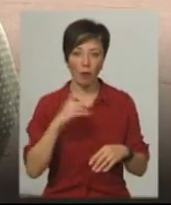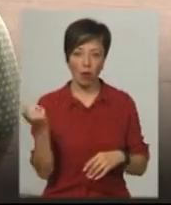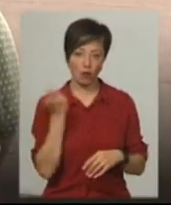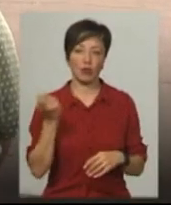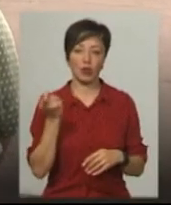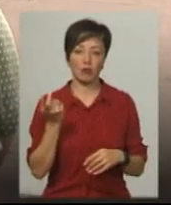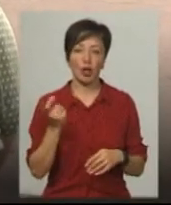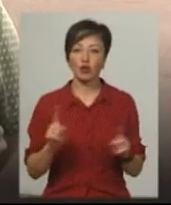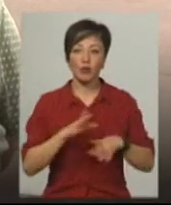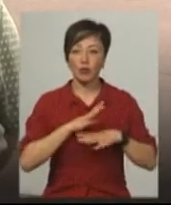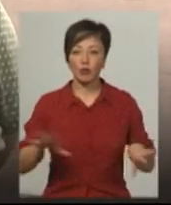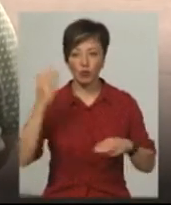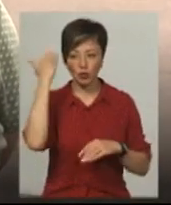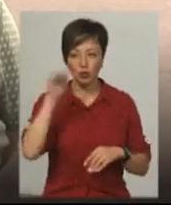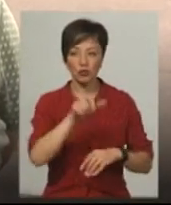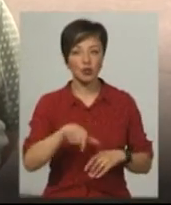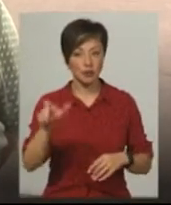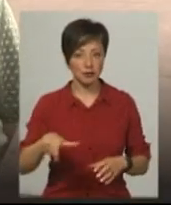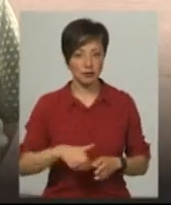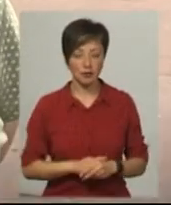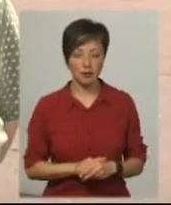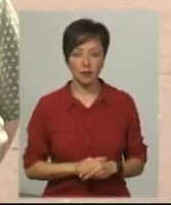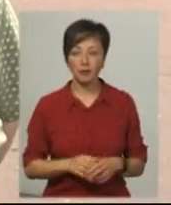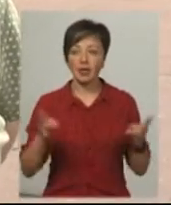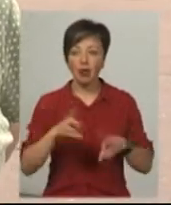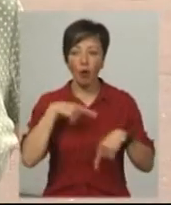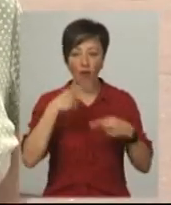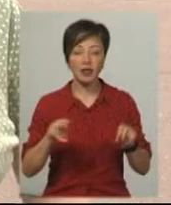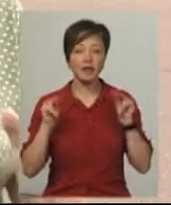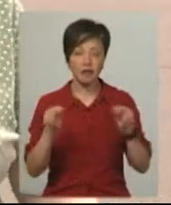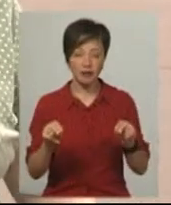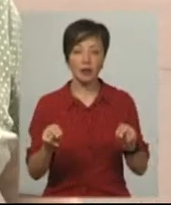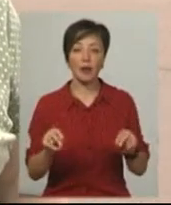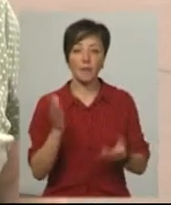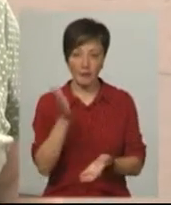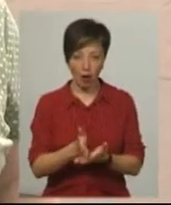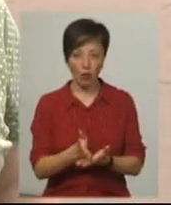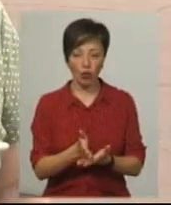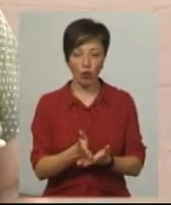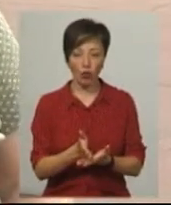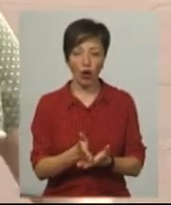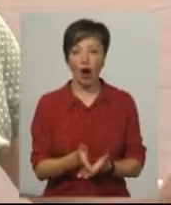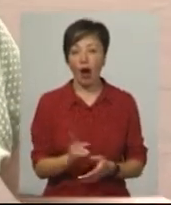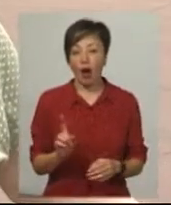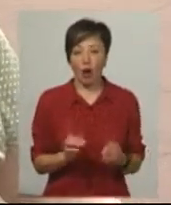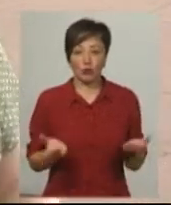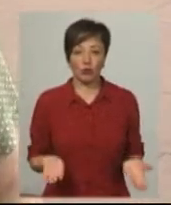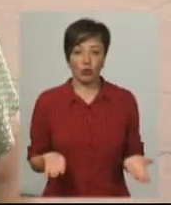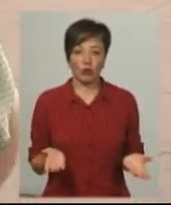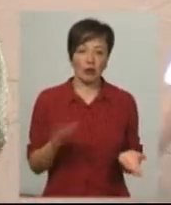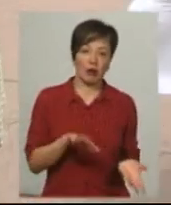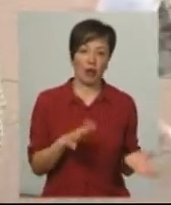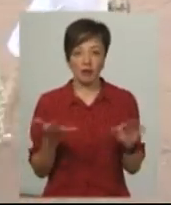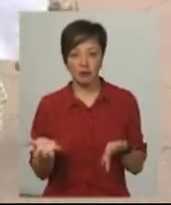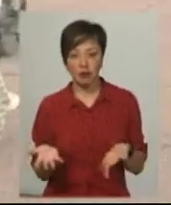господарями, щоб не було тут чужинців. Треба говорити відверто і треба говорити прямо. А то і таке, і